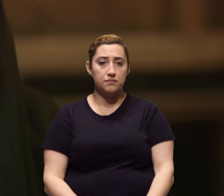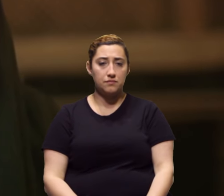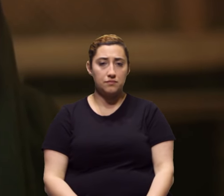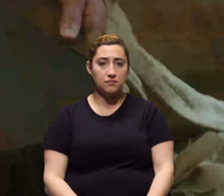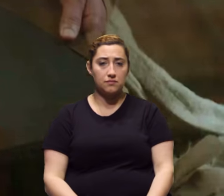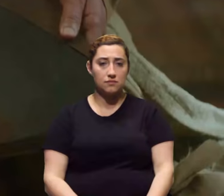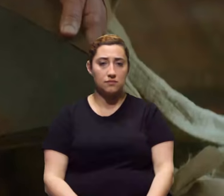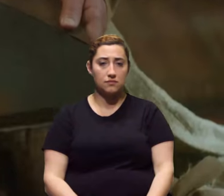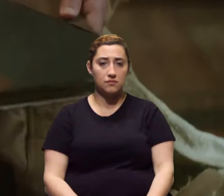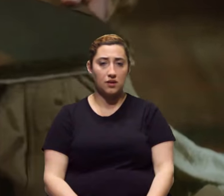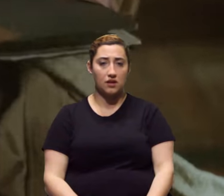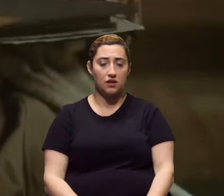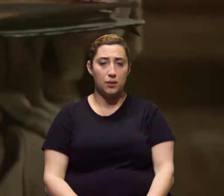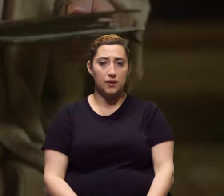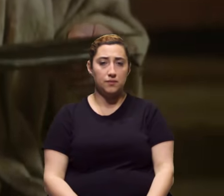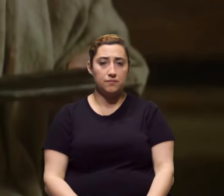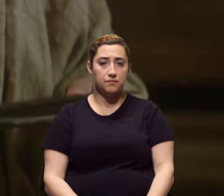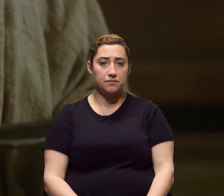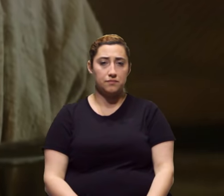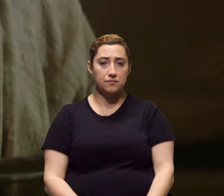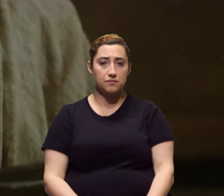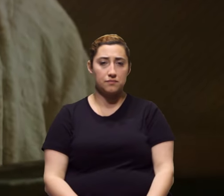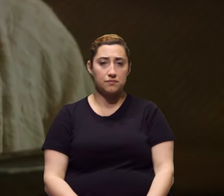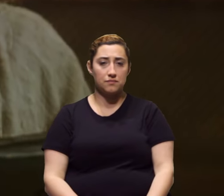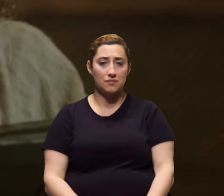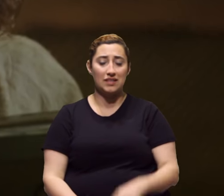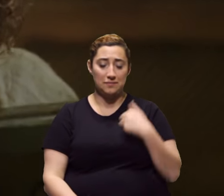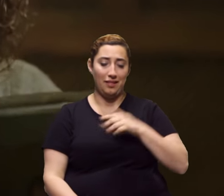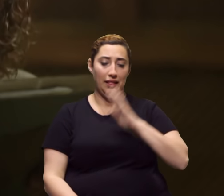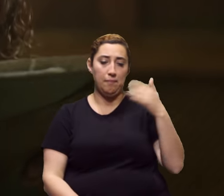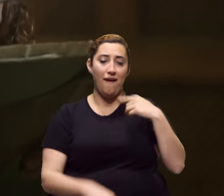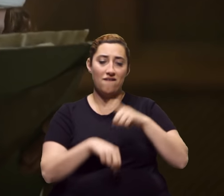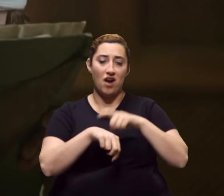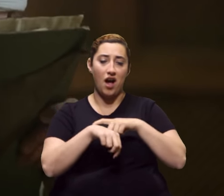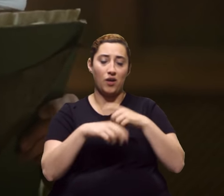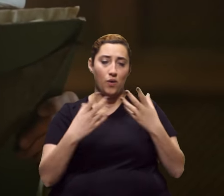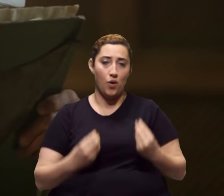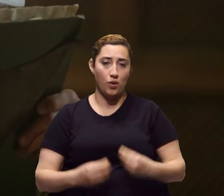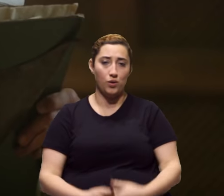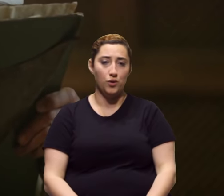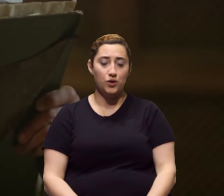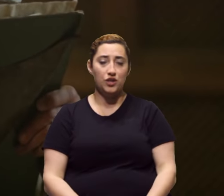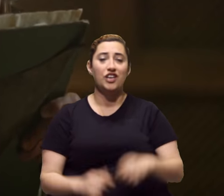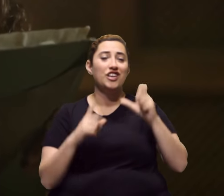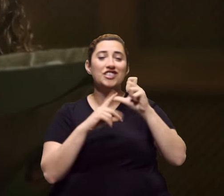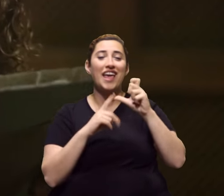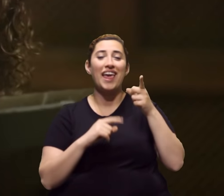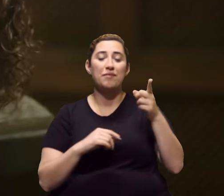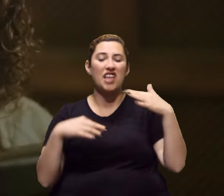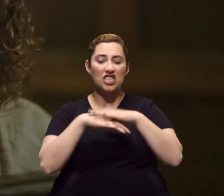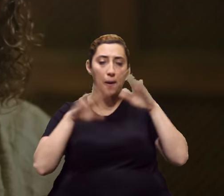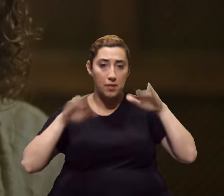eğdi. Ahmet elindeki defteri kaldırdı. Gitme vakti. Defteri öpüyor. Şeyhimiz